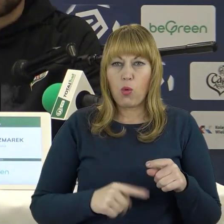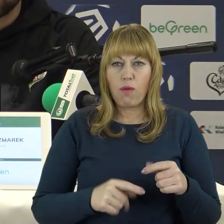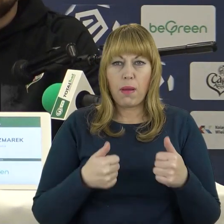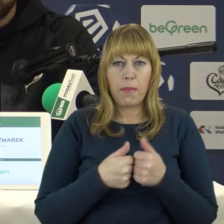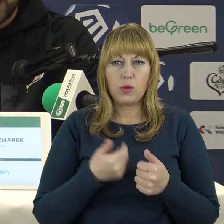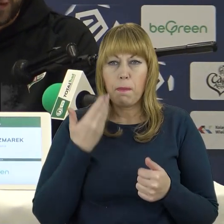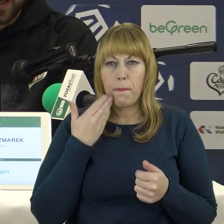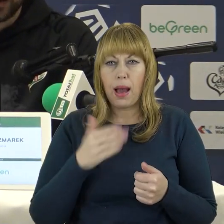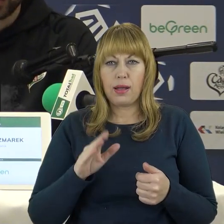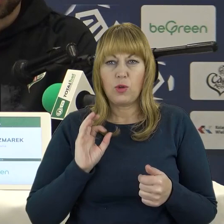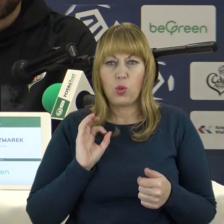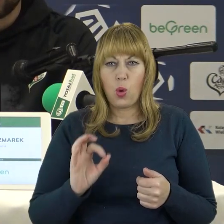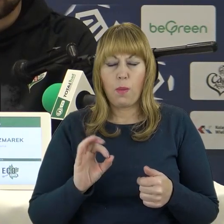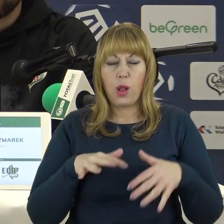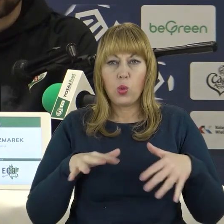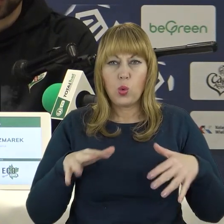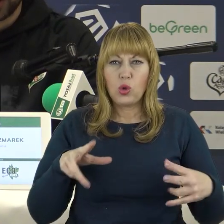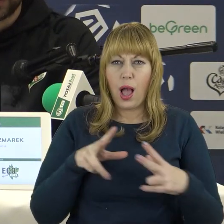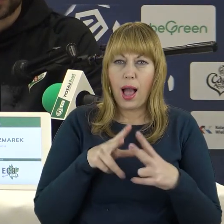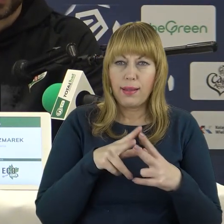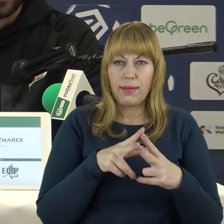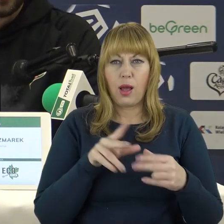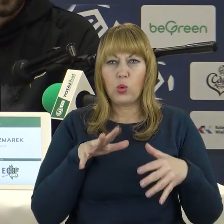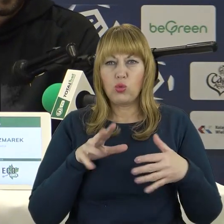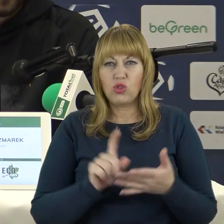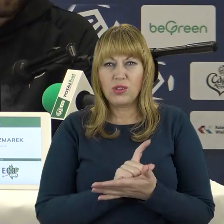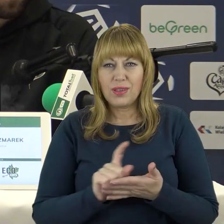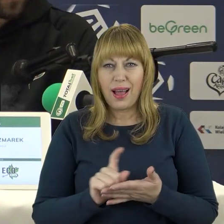wykonaniu bardzo dobra. Dużo dobrych ataków, dużo szans.